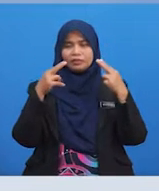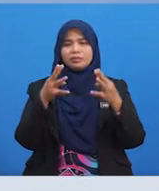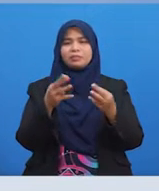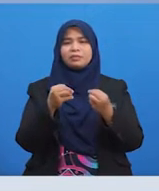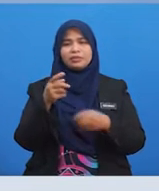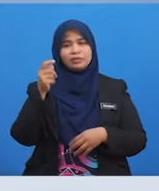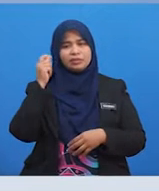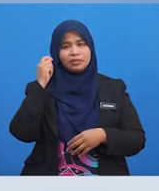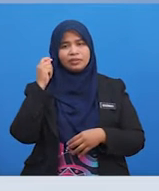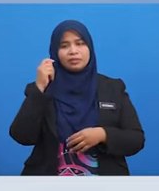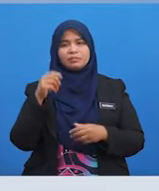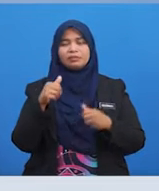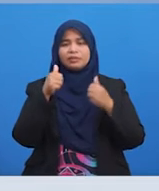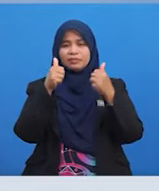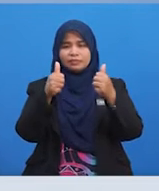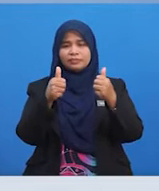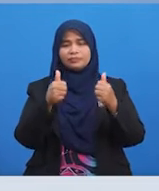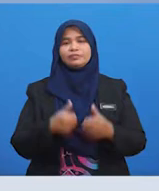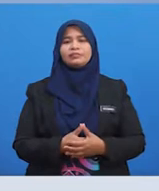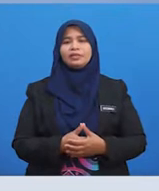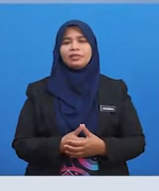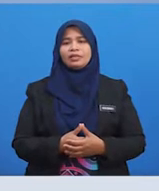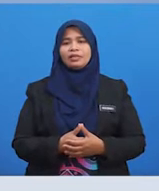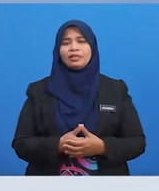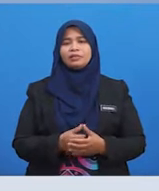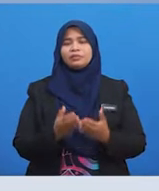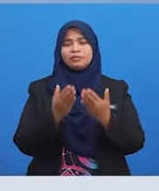tadi? Wah, bagus!